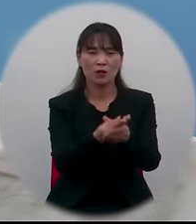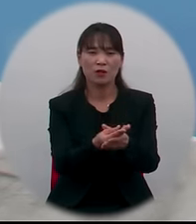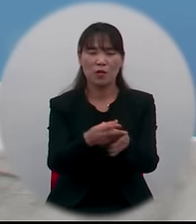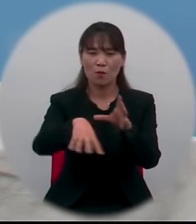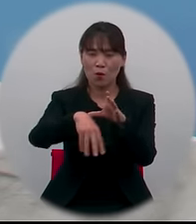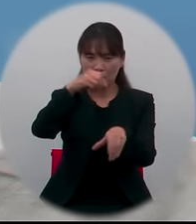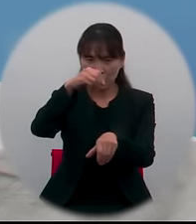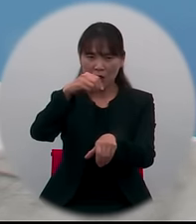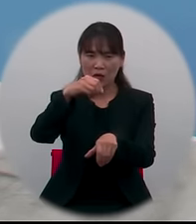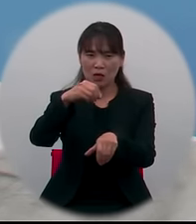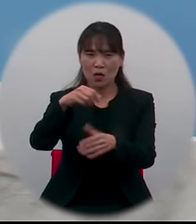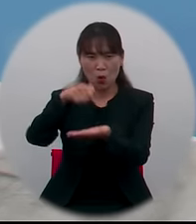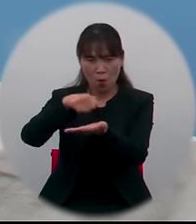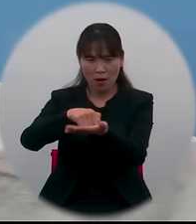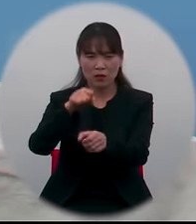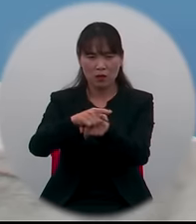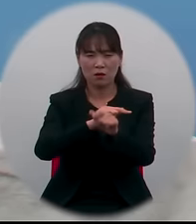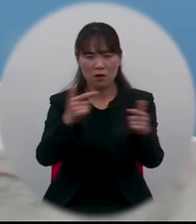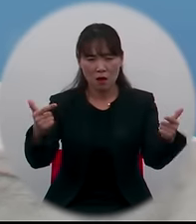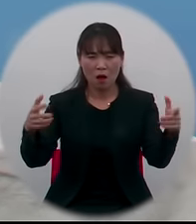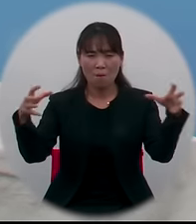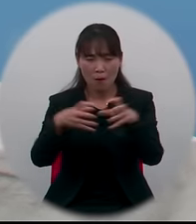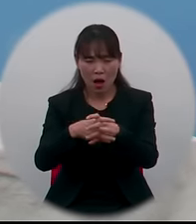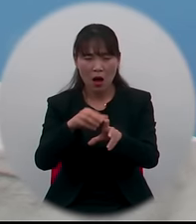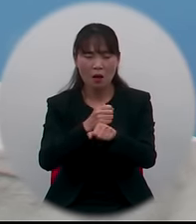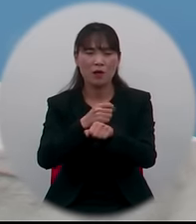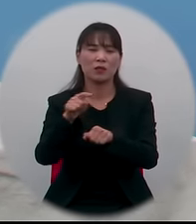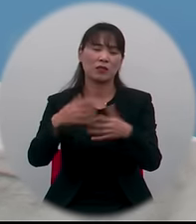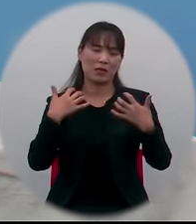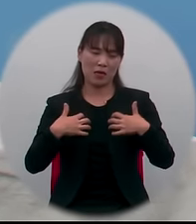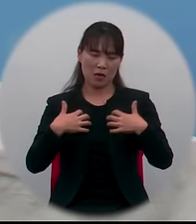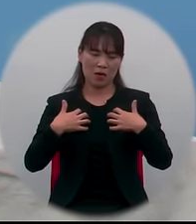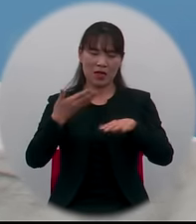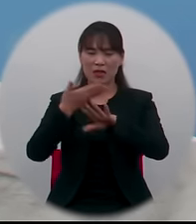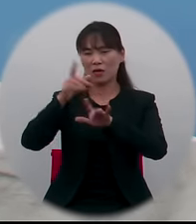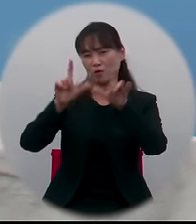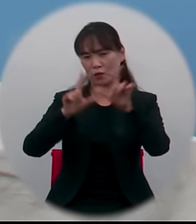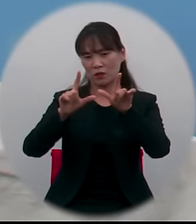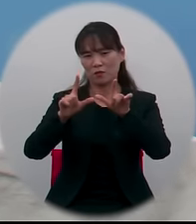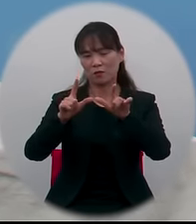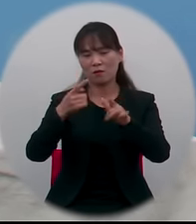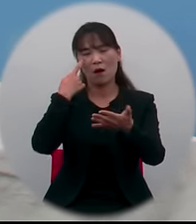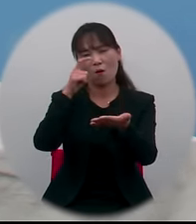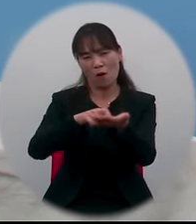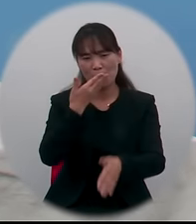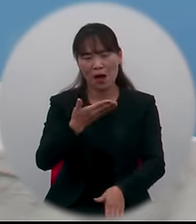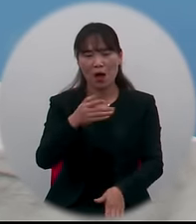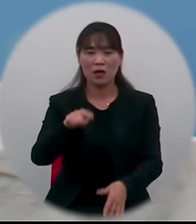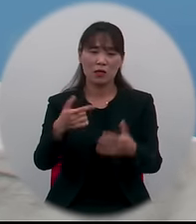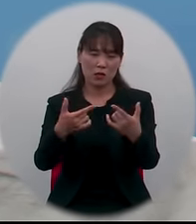게임명에 현질 뽑기 사행성이란 단어를 붙여서 검색해 보세요 그러면 그 게임에 또 다른